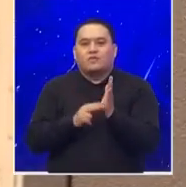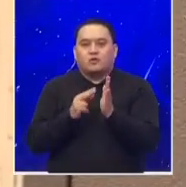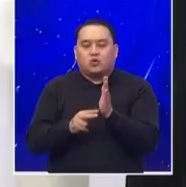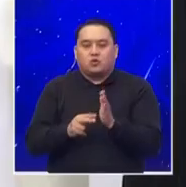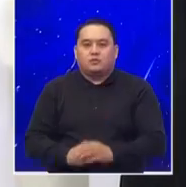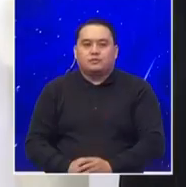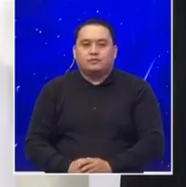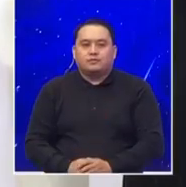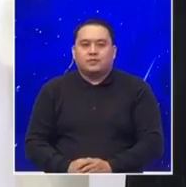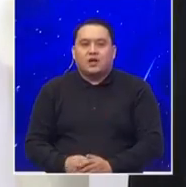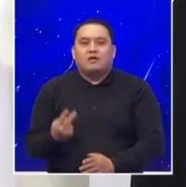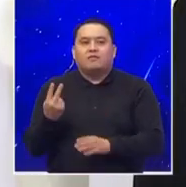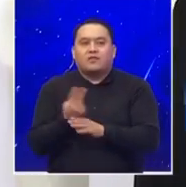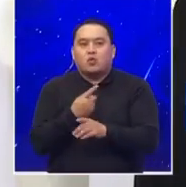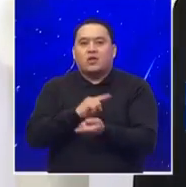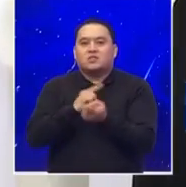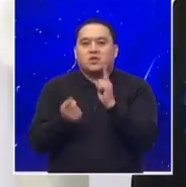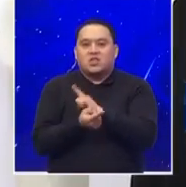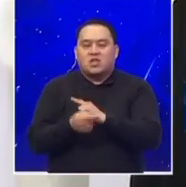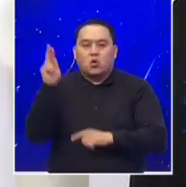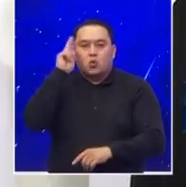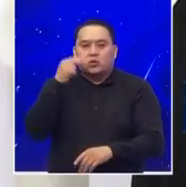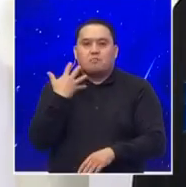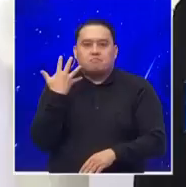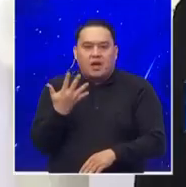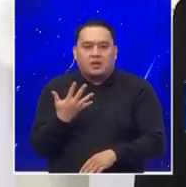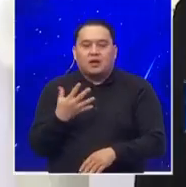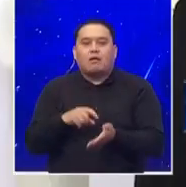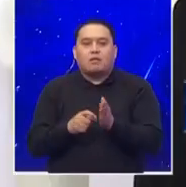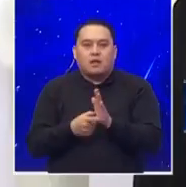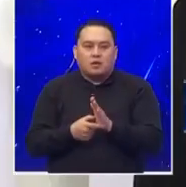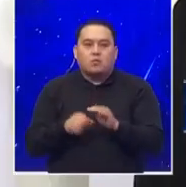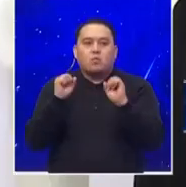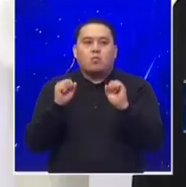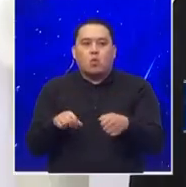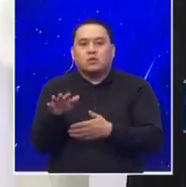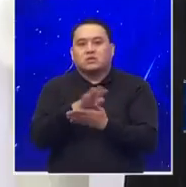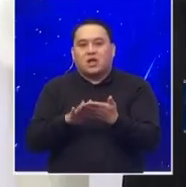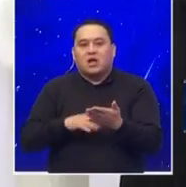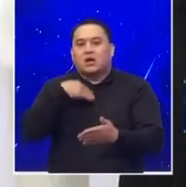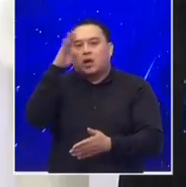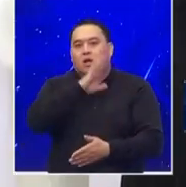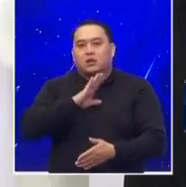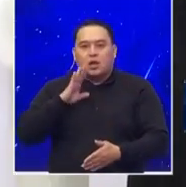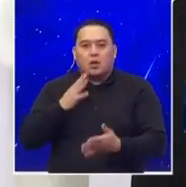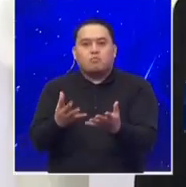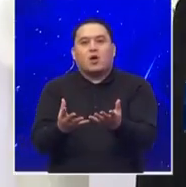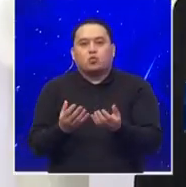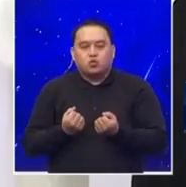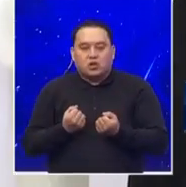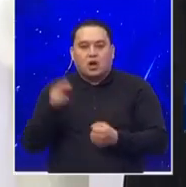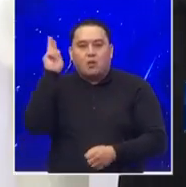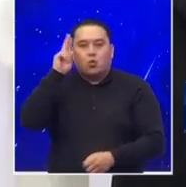380. Второе изменение – это учащиеся 5 классов могут на основании заявления родителей